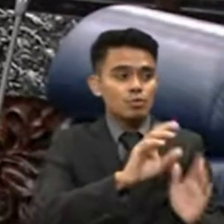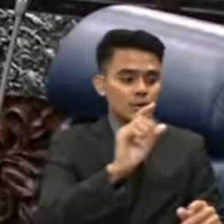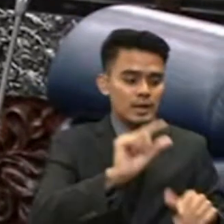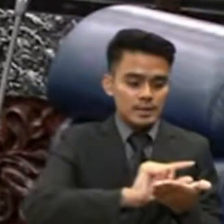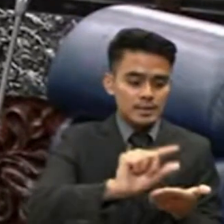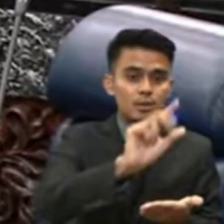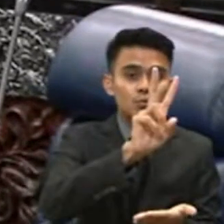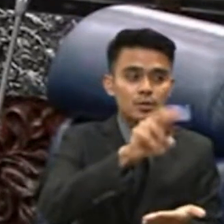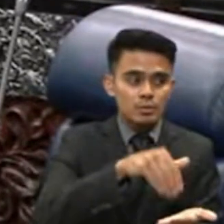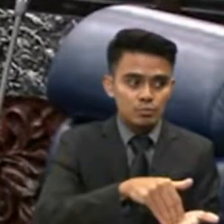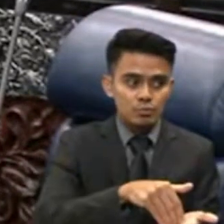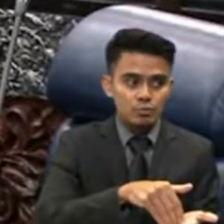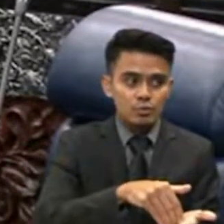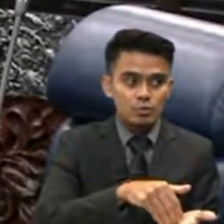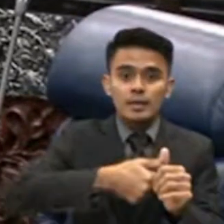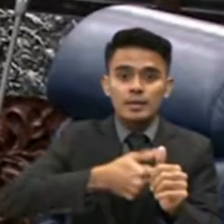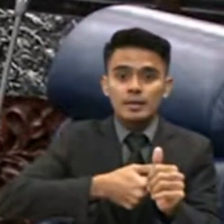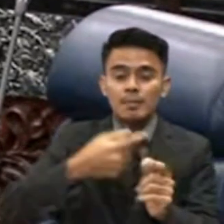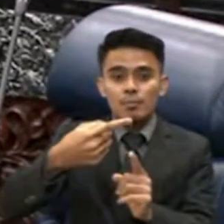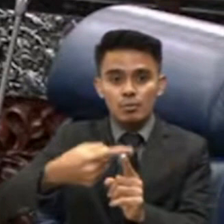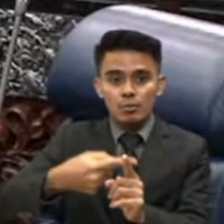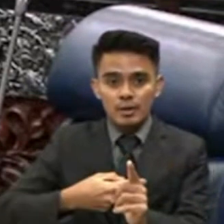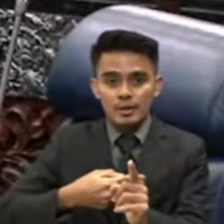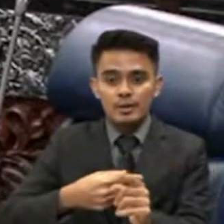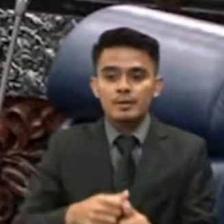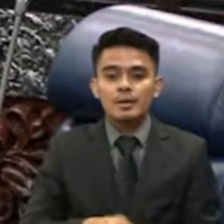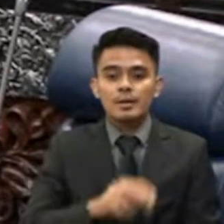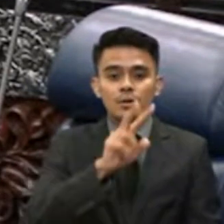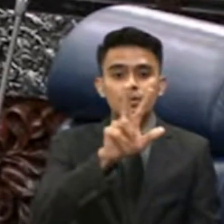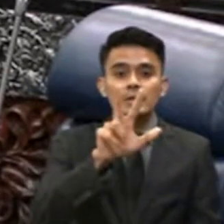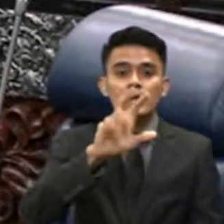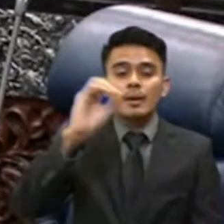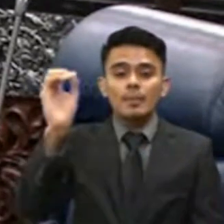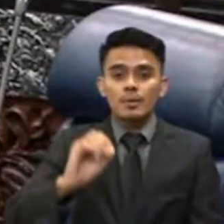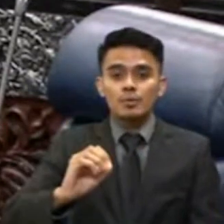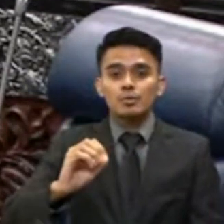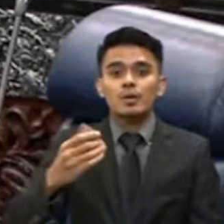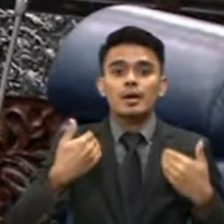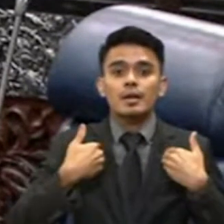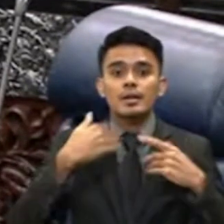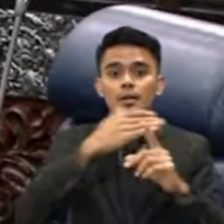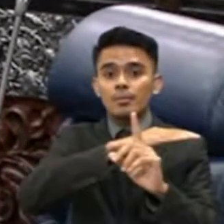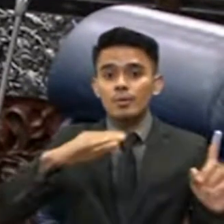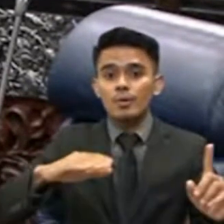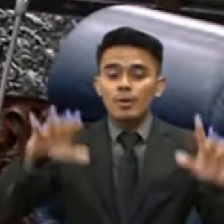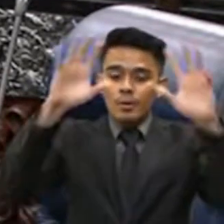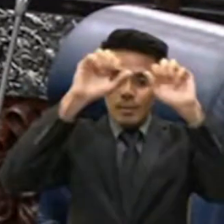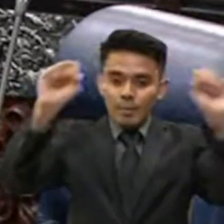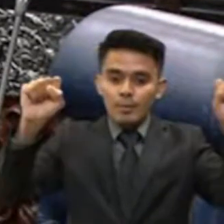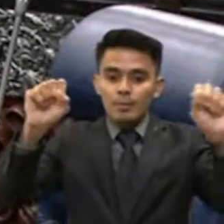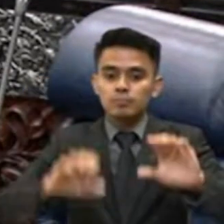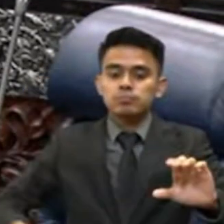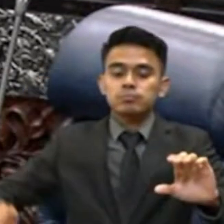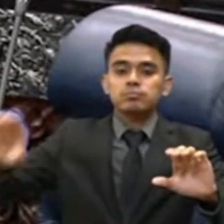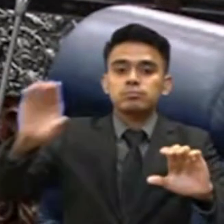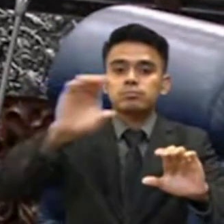2000 sebulan 23 pengatus potongan yaitu majikan campur dengan